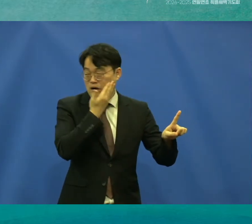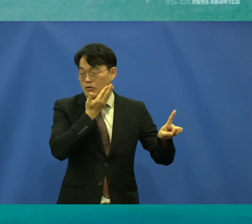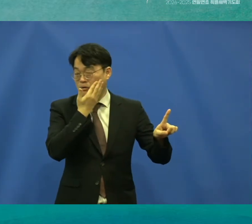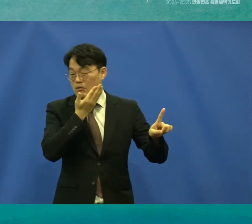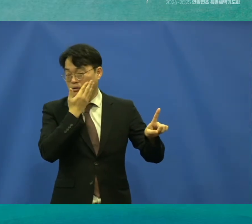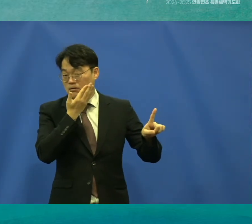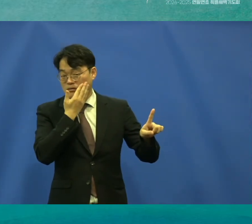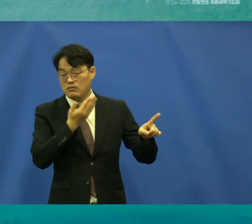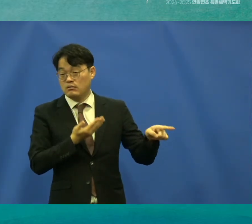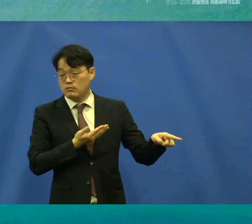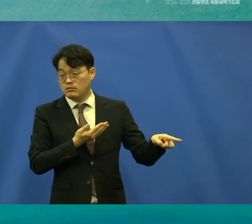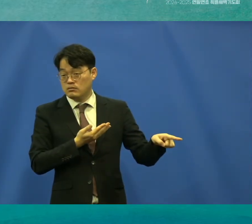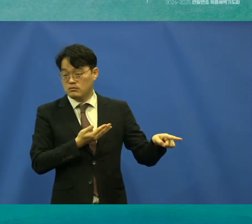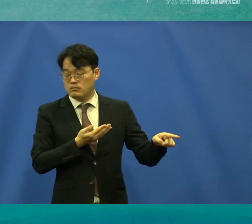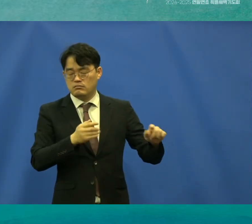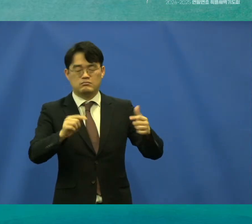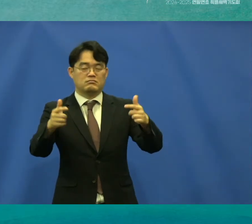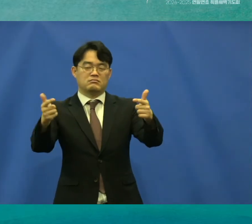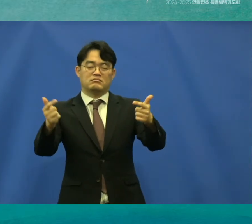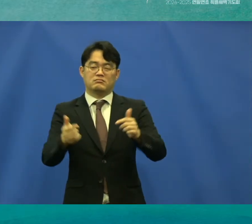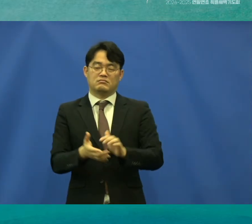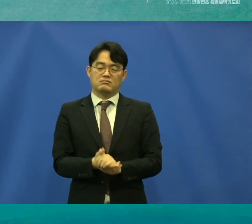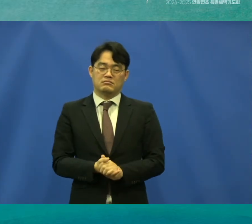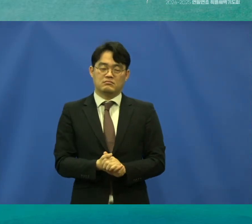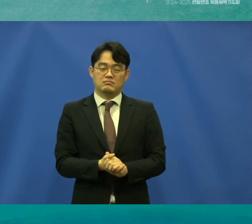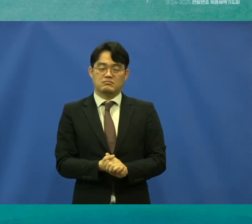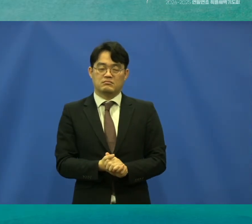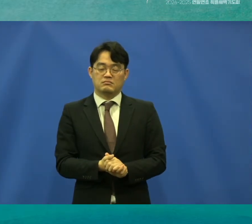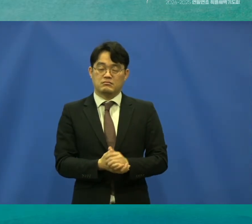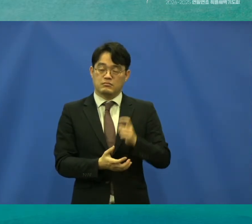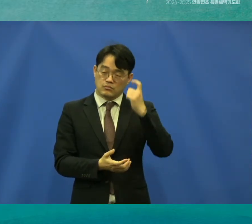명품 살 때는 돈이 하나도 안 아까워.